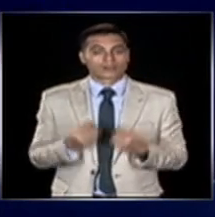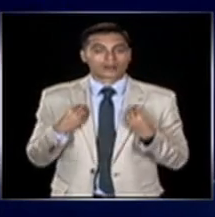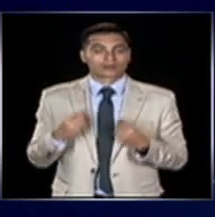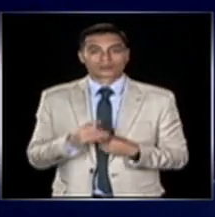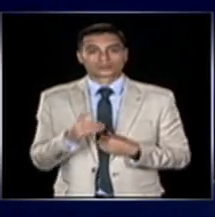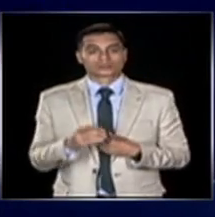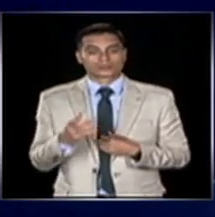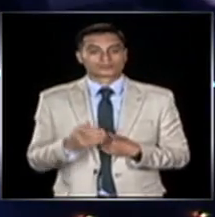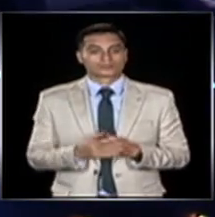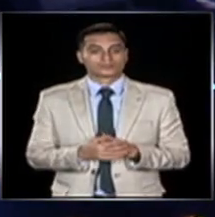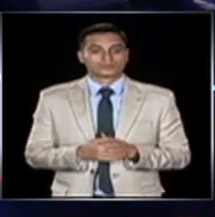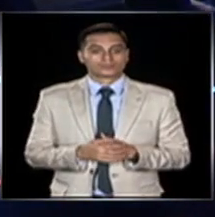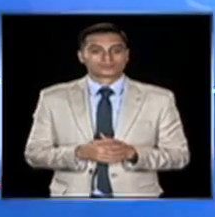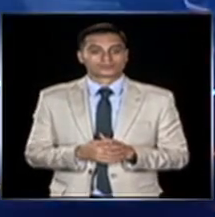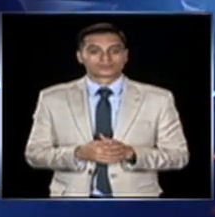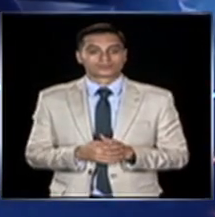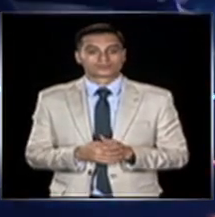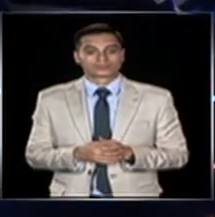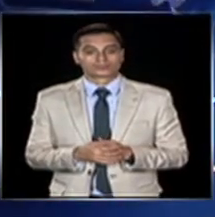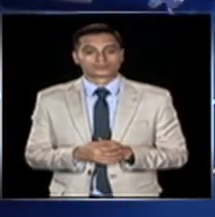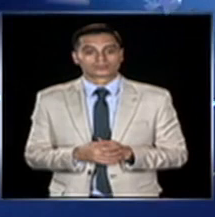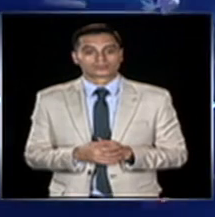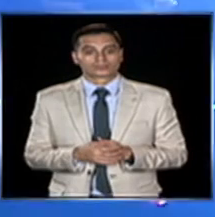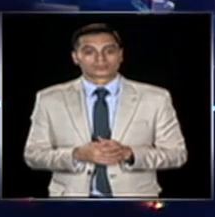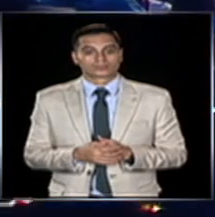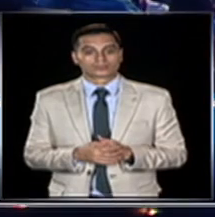رياضة. والسؤال هو